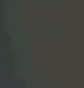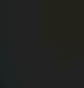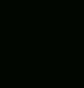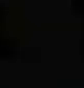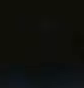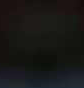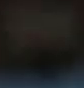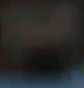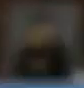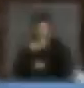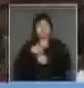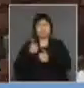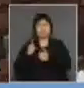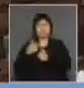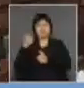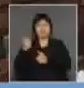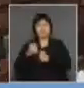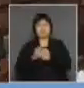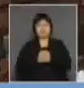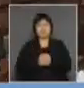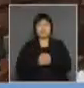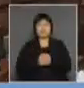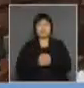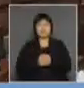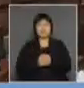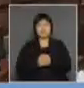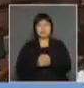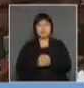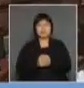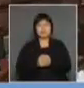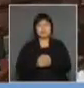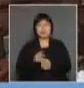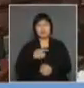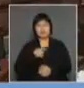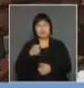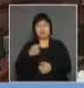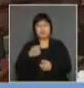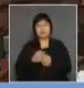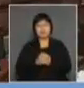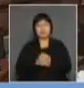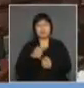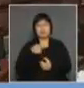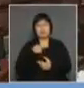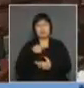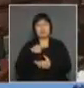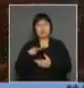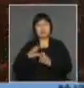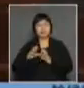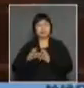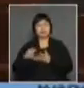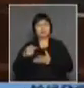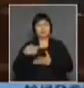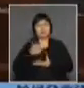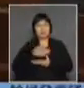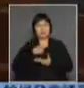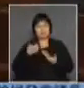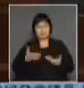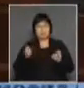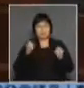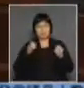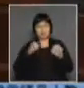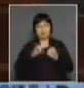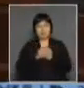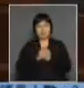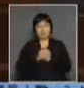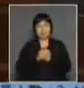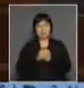多謝主席。在禮拜一我在閉黨準備今日會議的時候呢，已經是跟我的